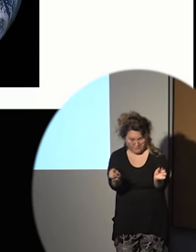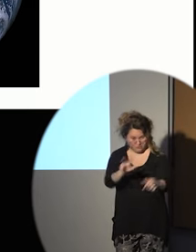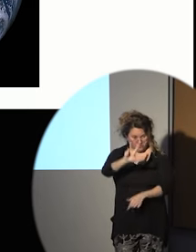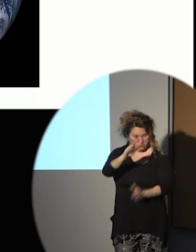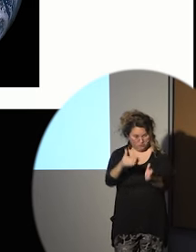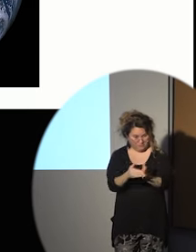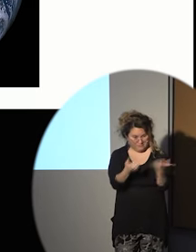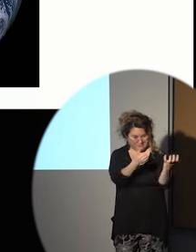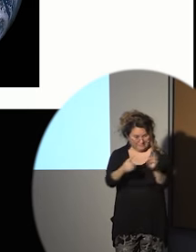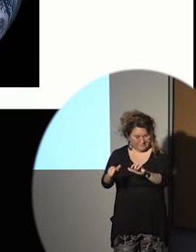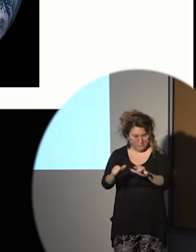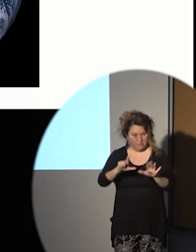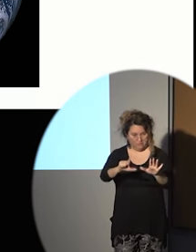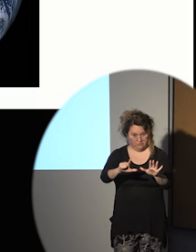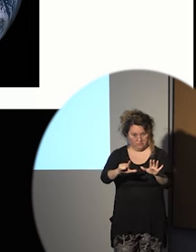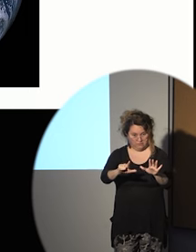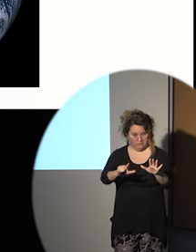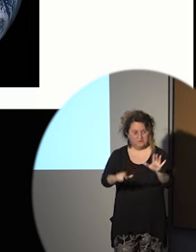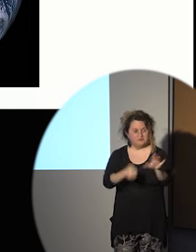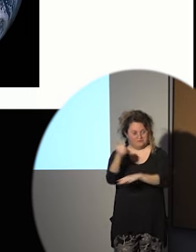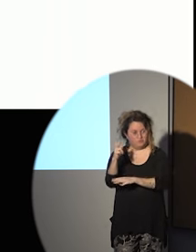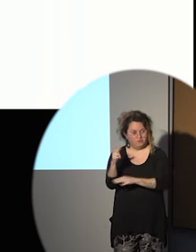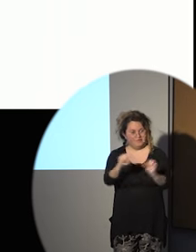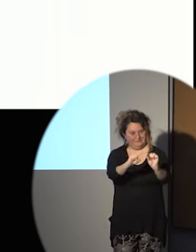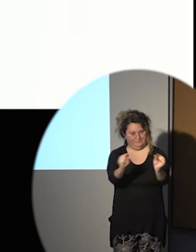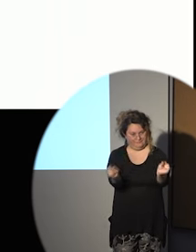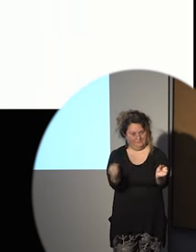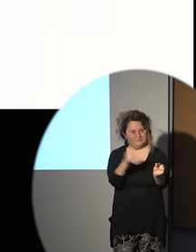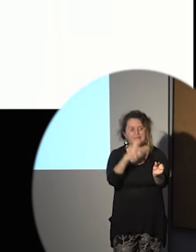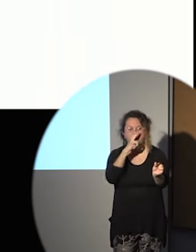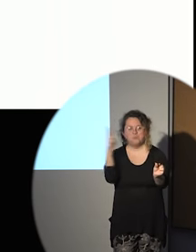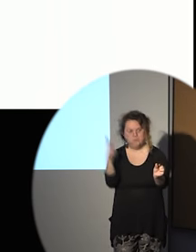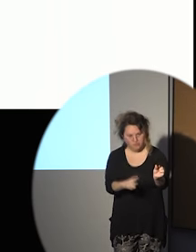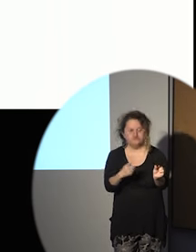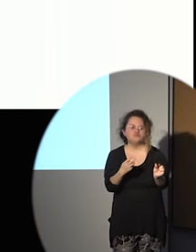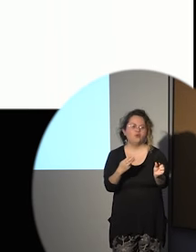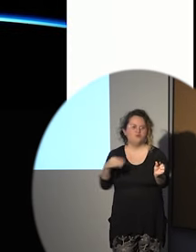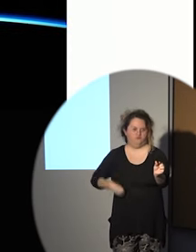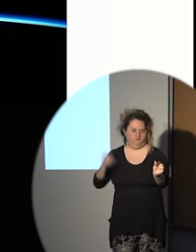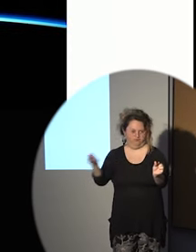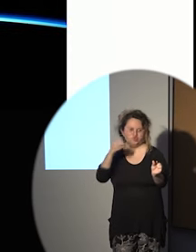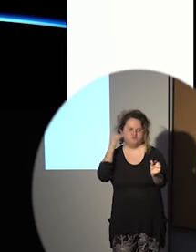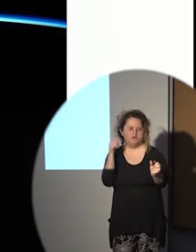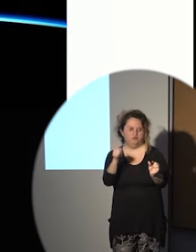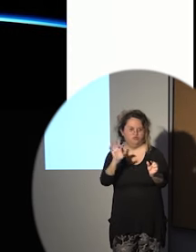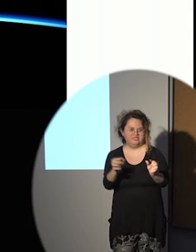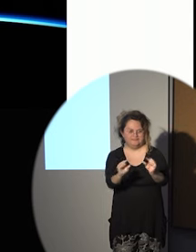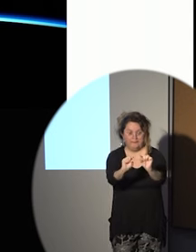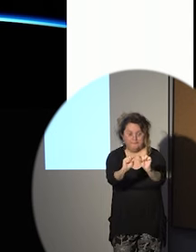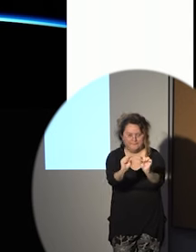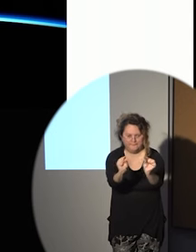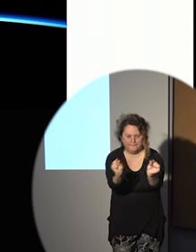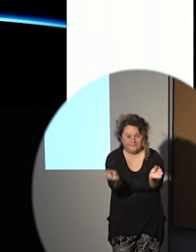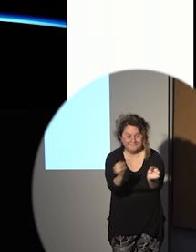être polluée par les activités humaines. Donc on a une atmosphère qui est petite, qui est fragile, et